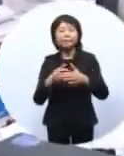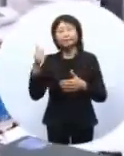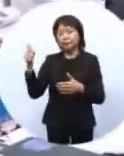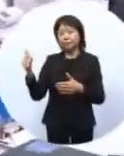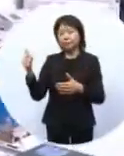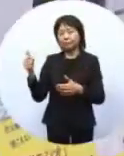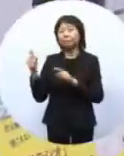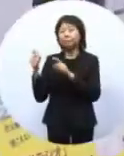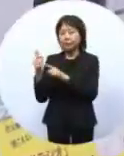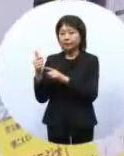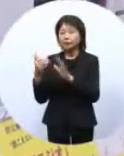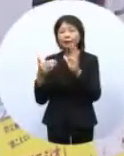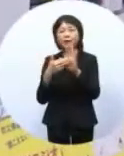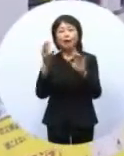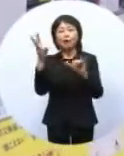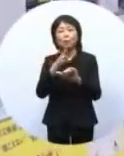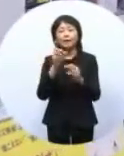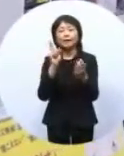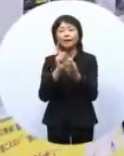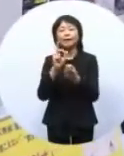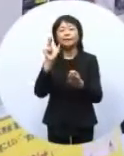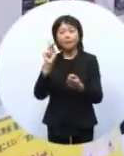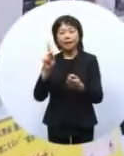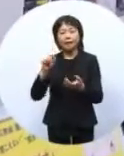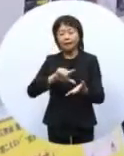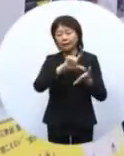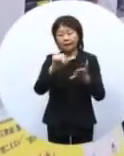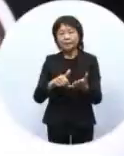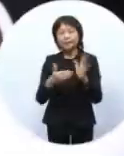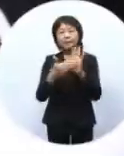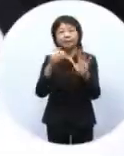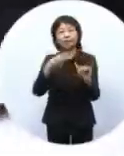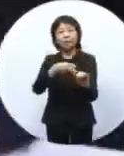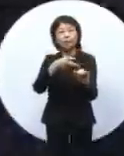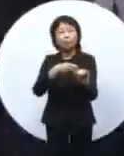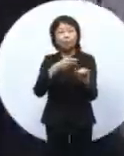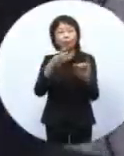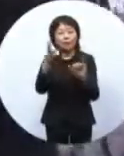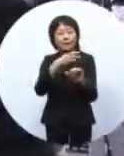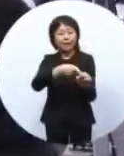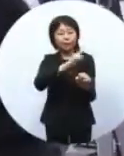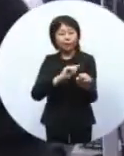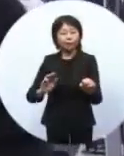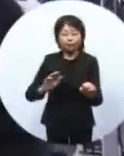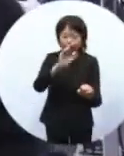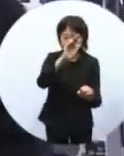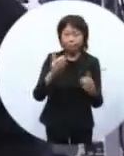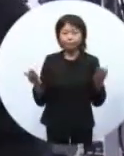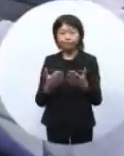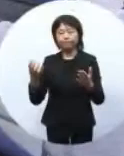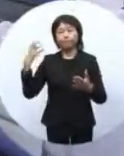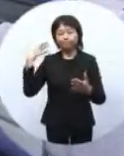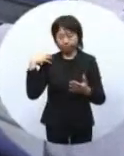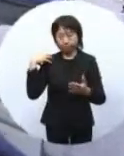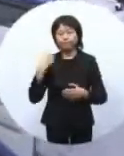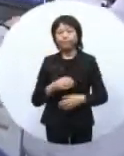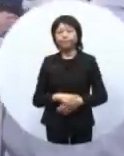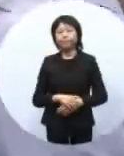さんは防災対策課で、地域防災力の向上に関する業務を行っています。